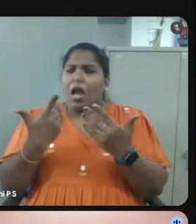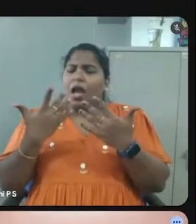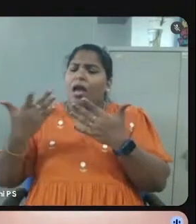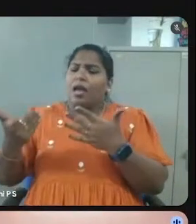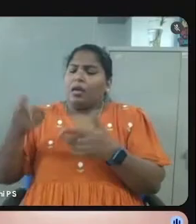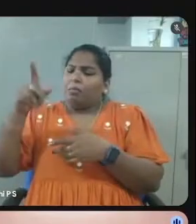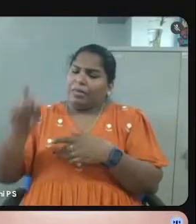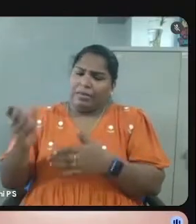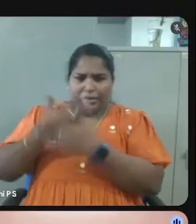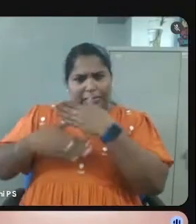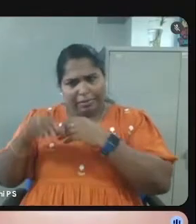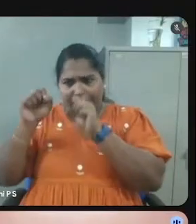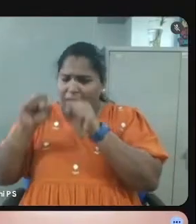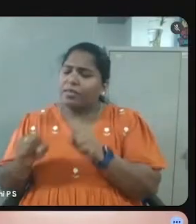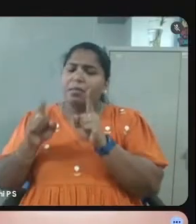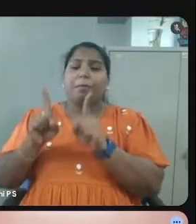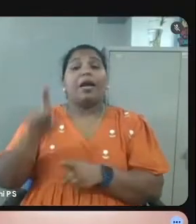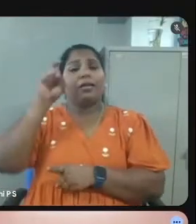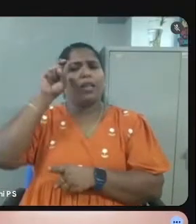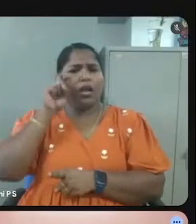ആൾക്കാർ സെക്ഷുവലി ആക്റ്റീവ് ആണ് പറയുന്നത്.